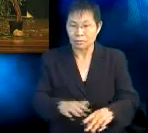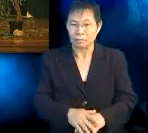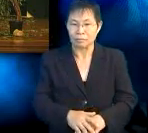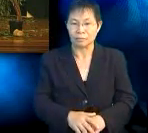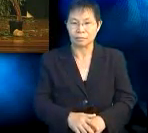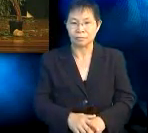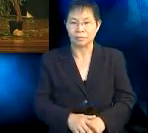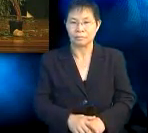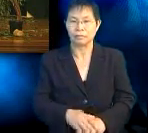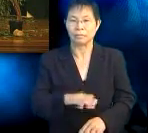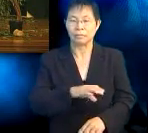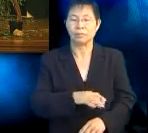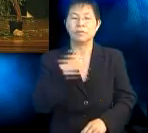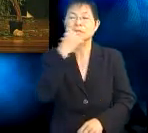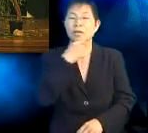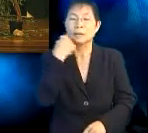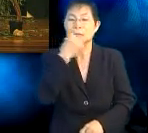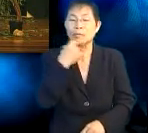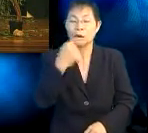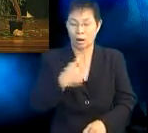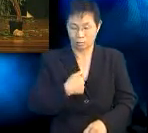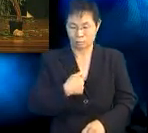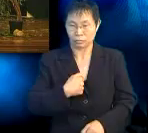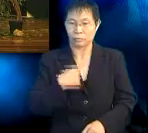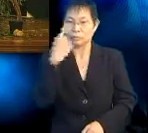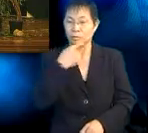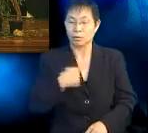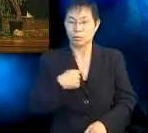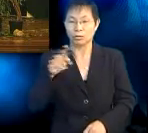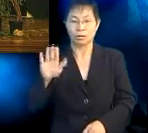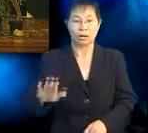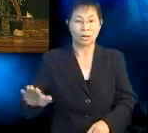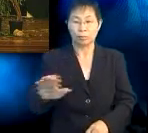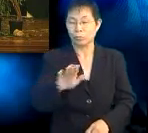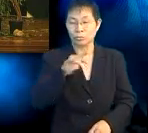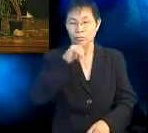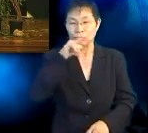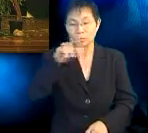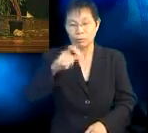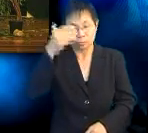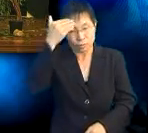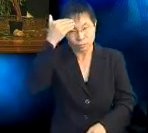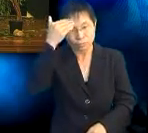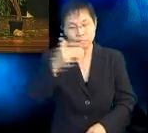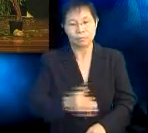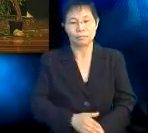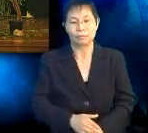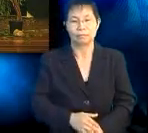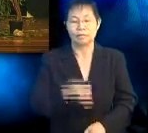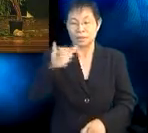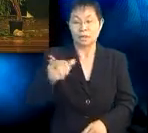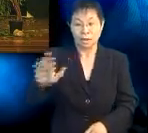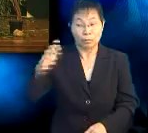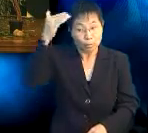Kau ni siapa? Siapa aku? Kamu semua tidak perlu tahu. Yang kamu perlu